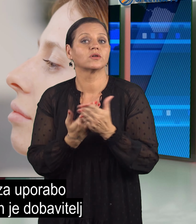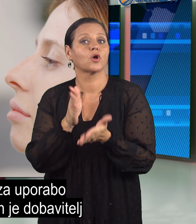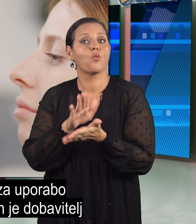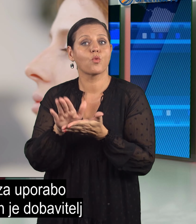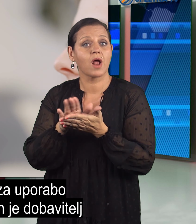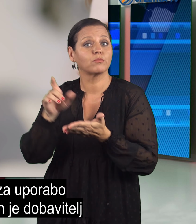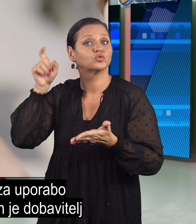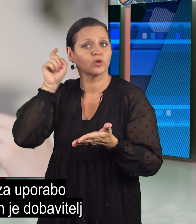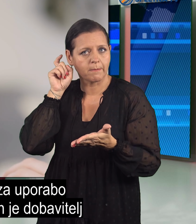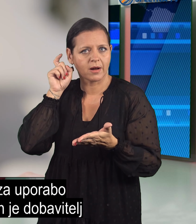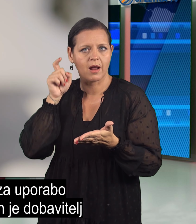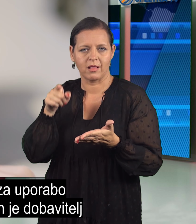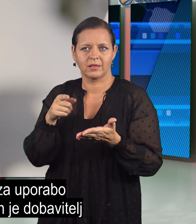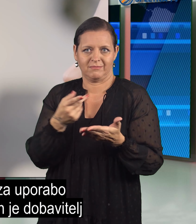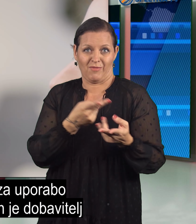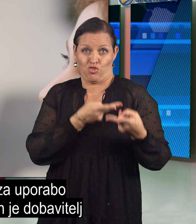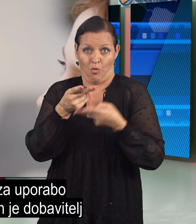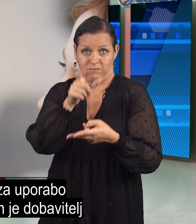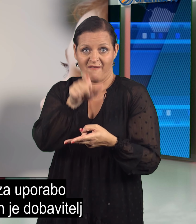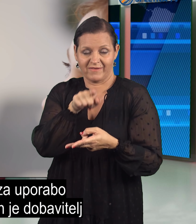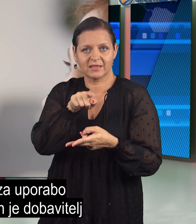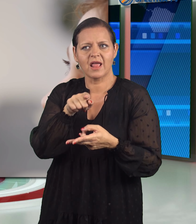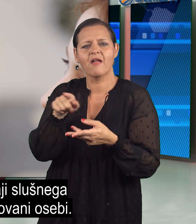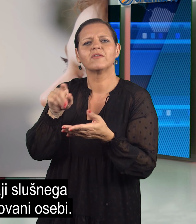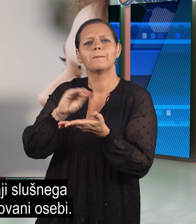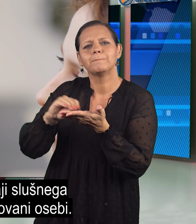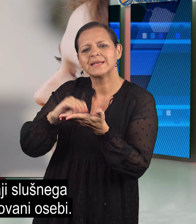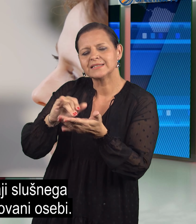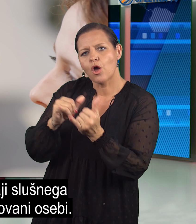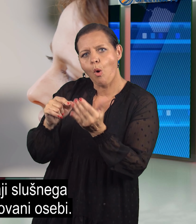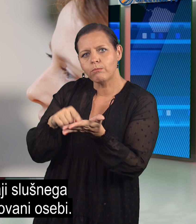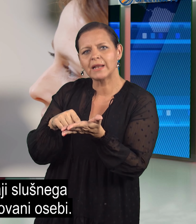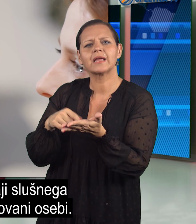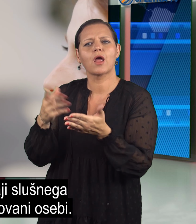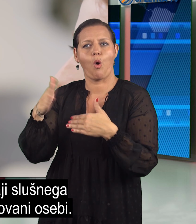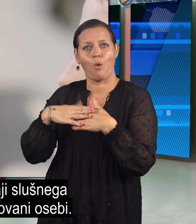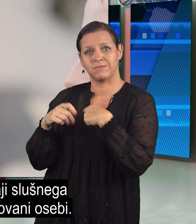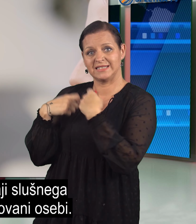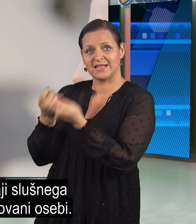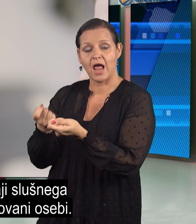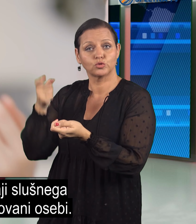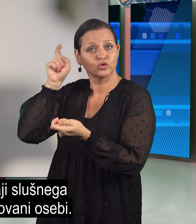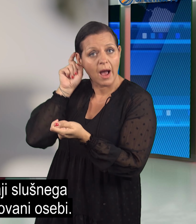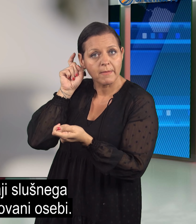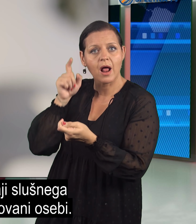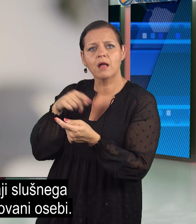jih je dobavitelj v pisni obliki ob izdaji slušnega aparata izročil zavarovani osebi.